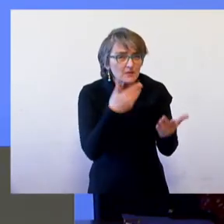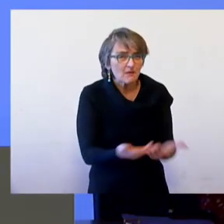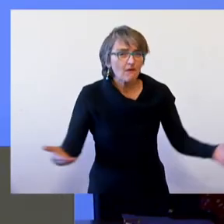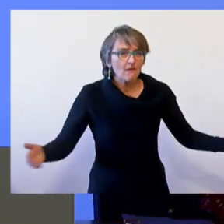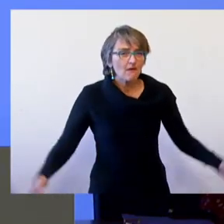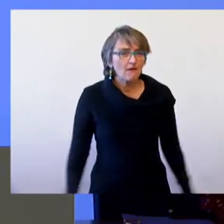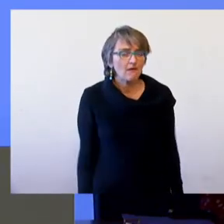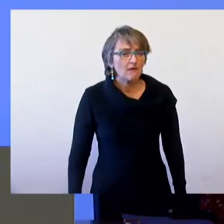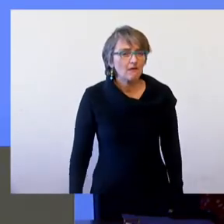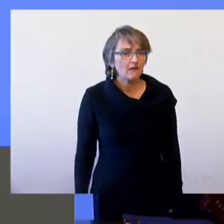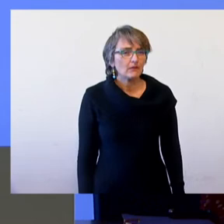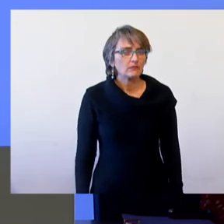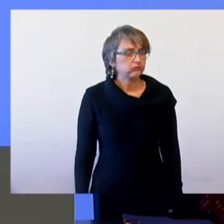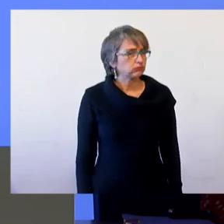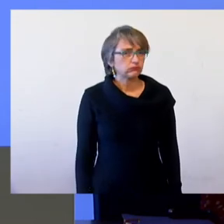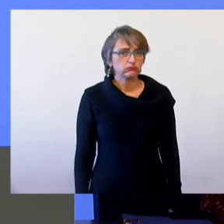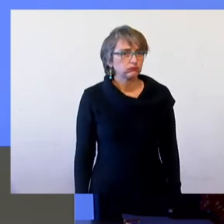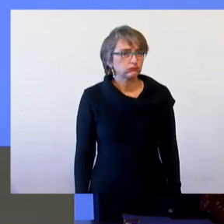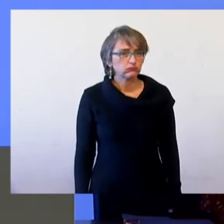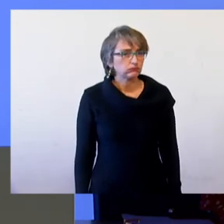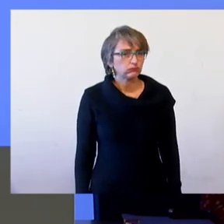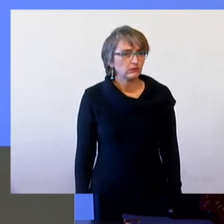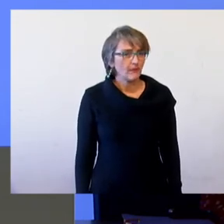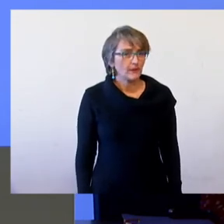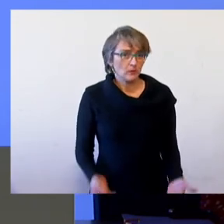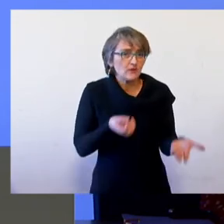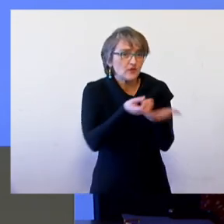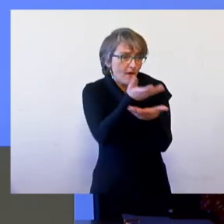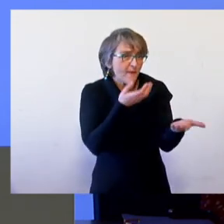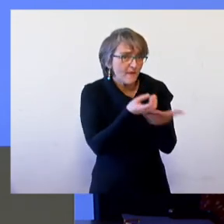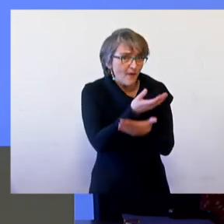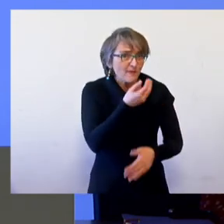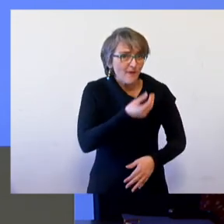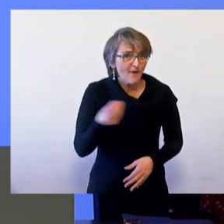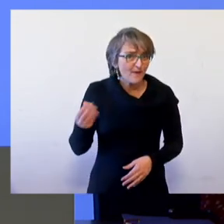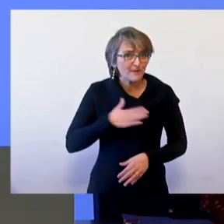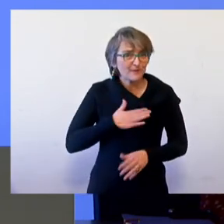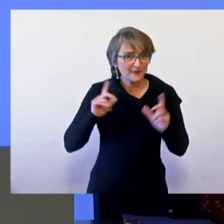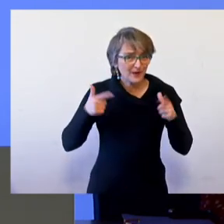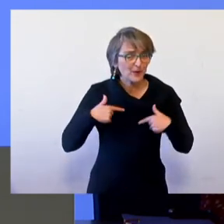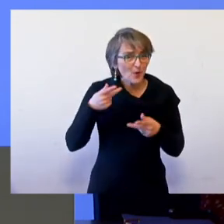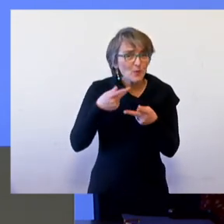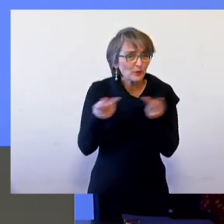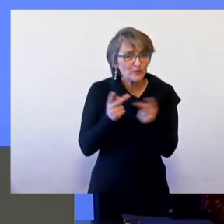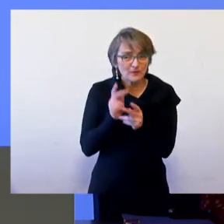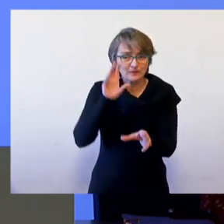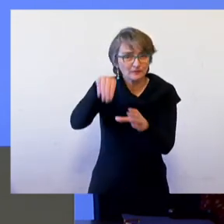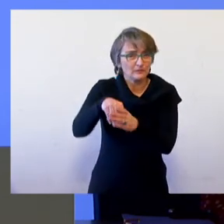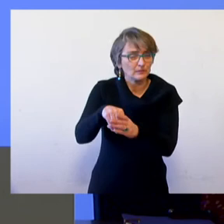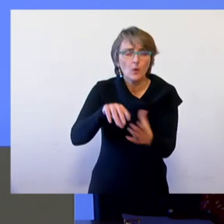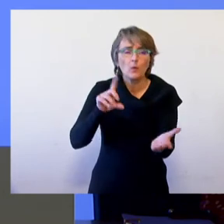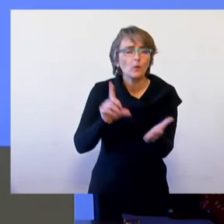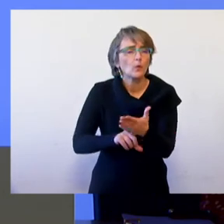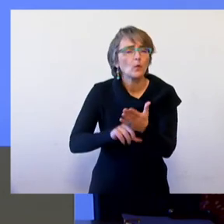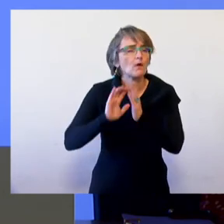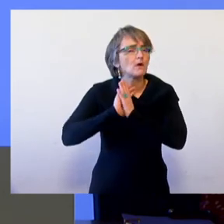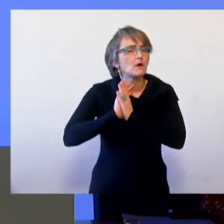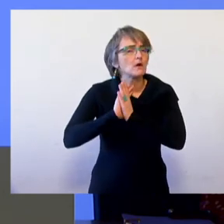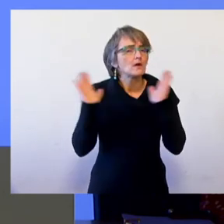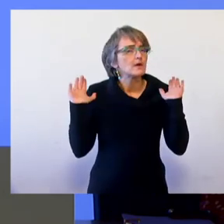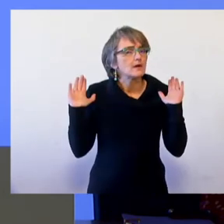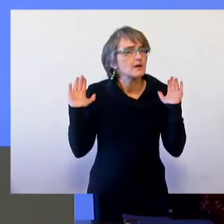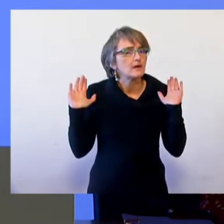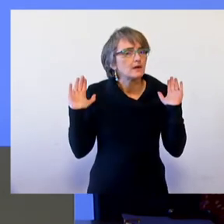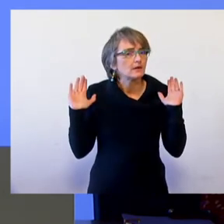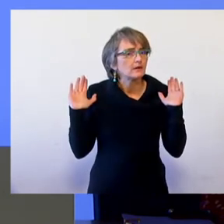sur les réseaux sociaux, mes enfants, ils vont dans l'école publique. Et on y est viscéralement attaché. D'ailleurs, moi, des fois, on me surnomme pour ça le